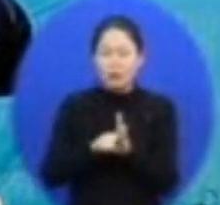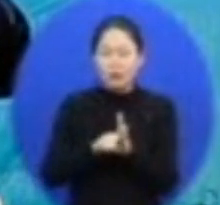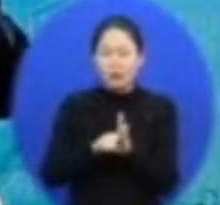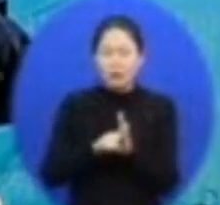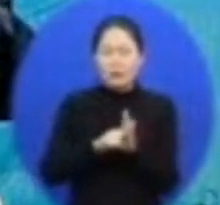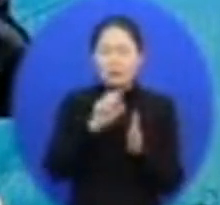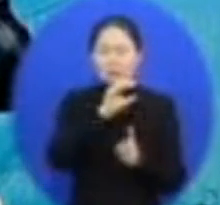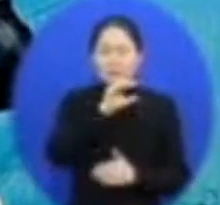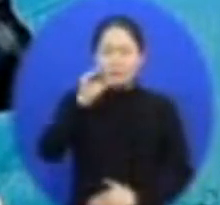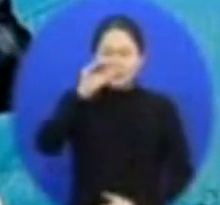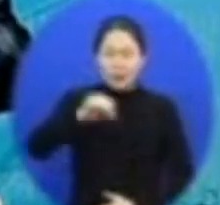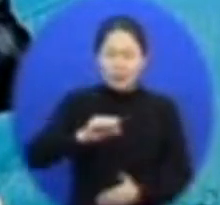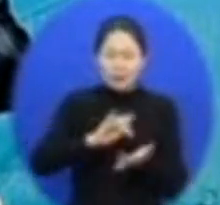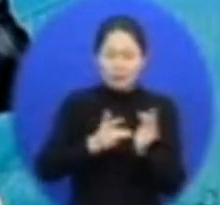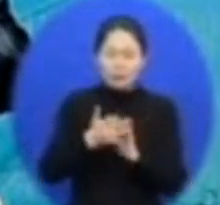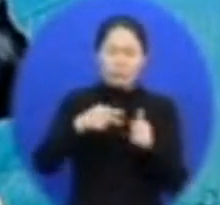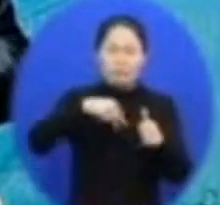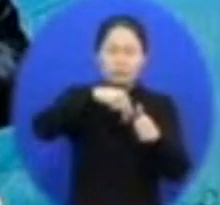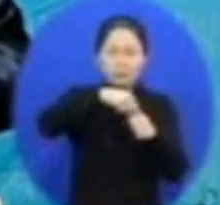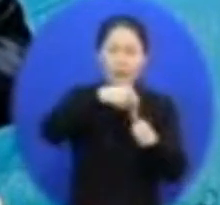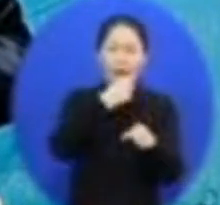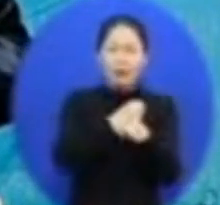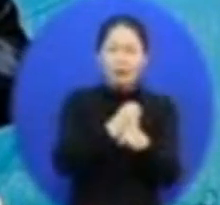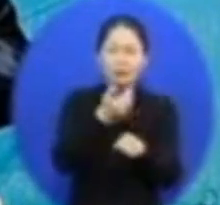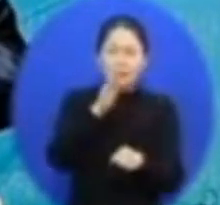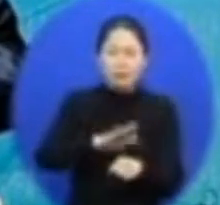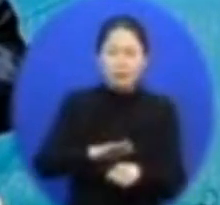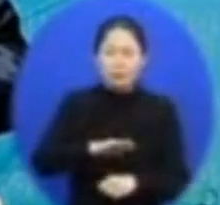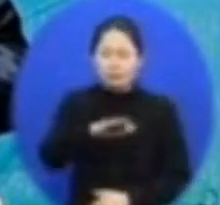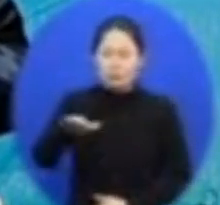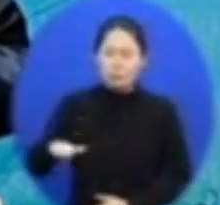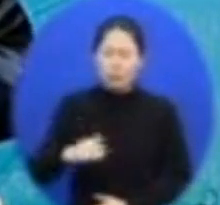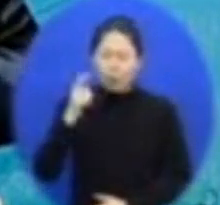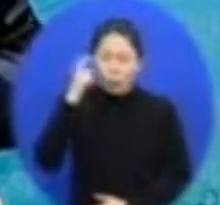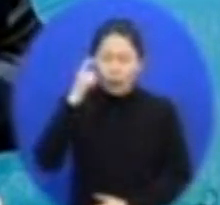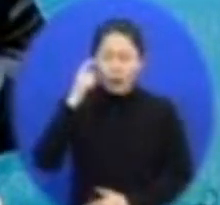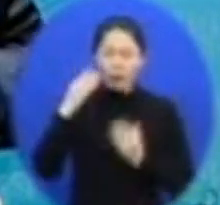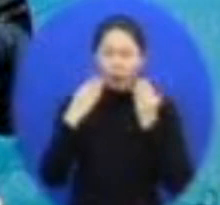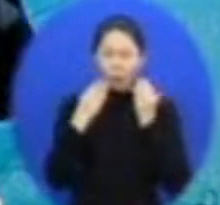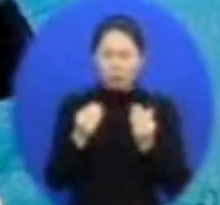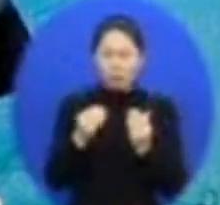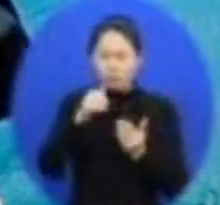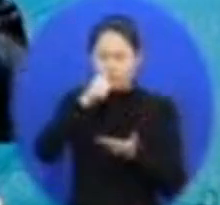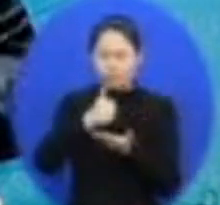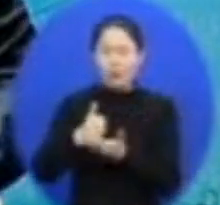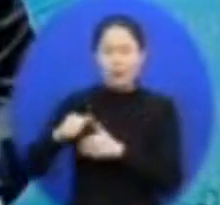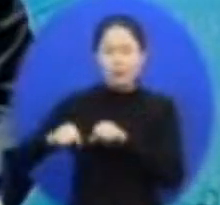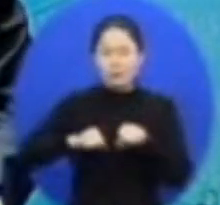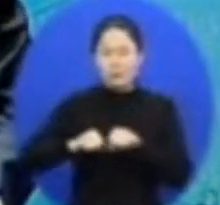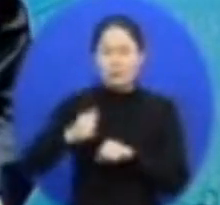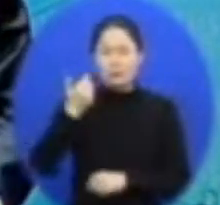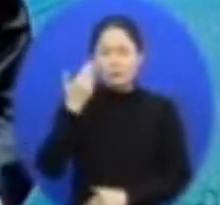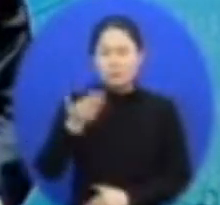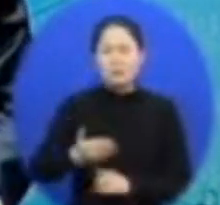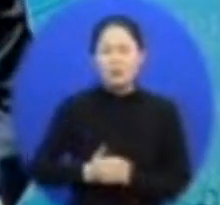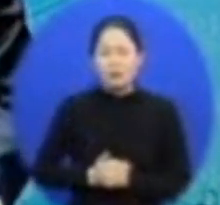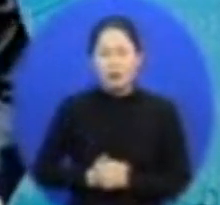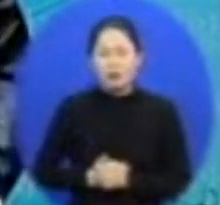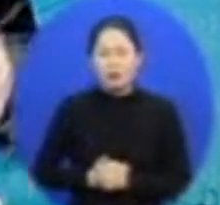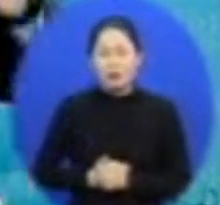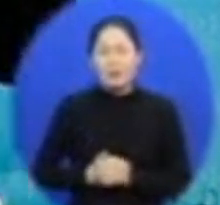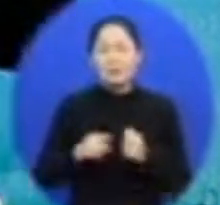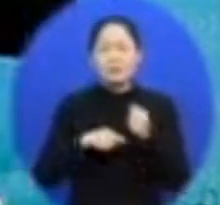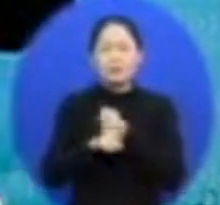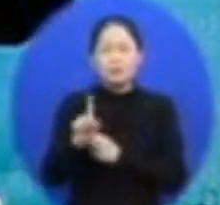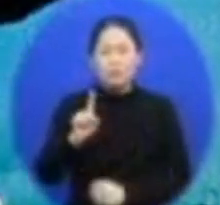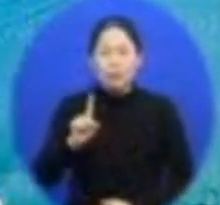왜 우리는 여전히 주에 종료를 하고 사는 거죠 거긴 이유가 있습니다 우리가